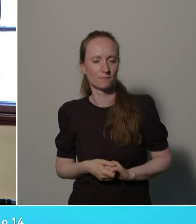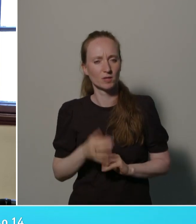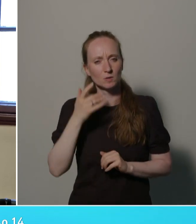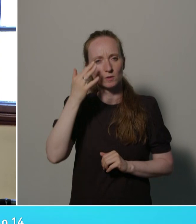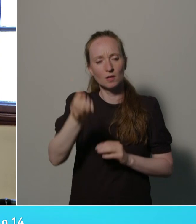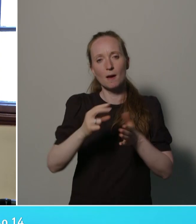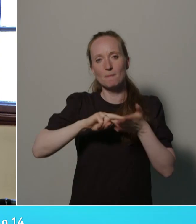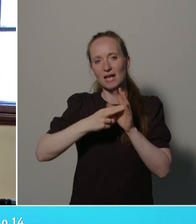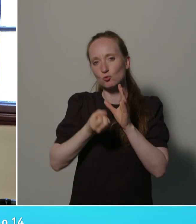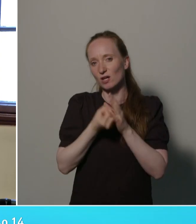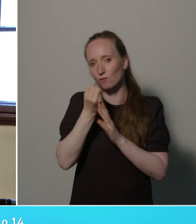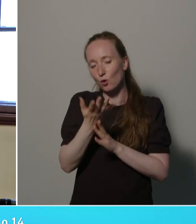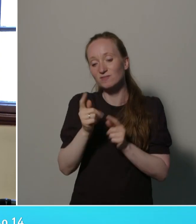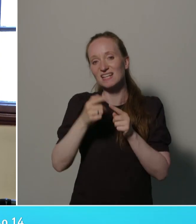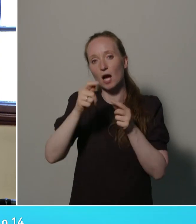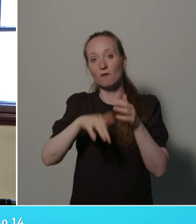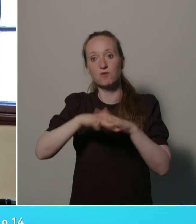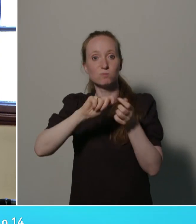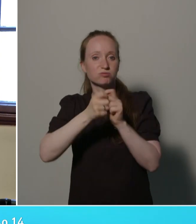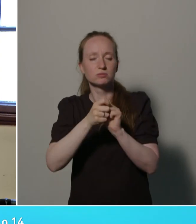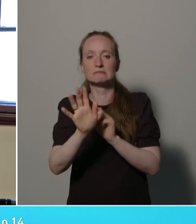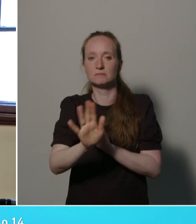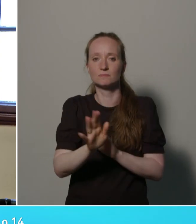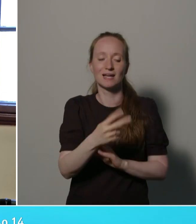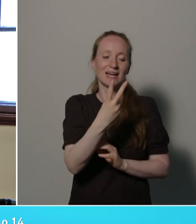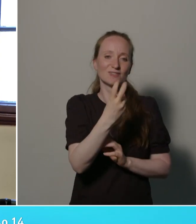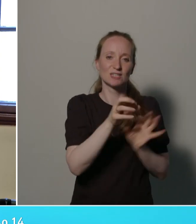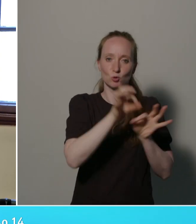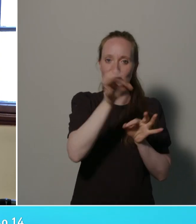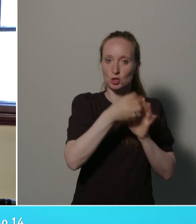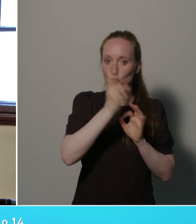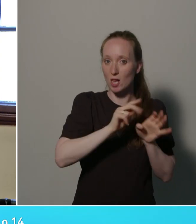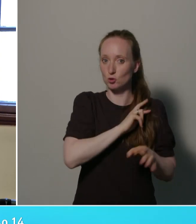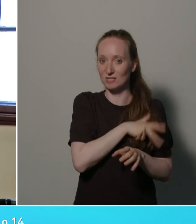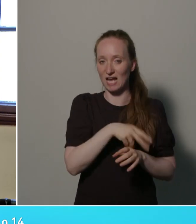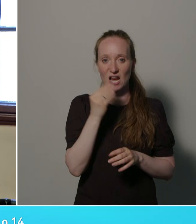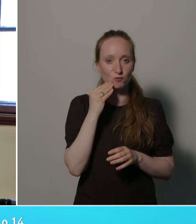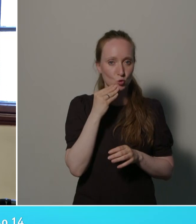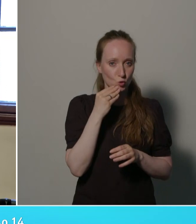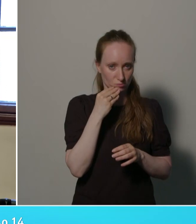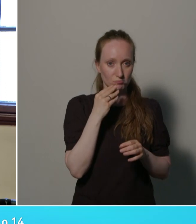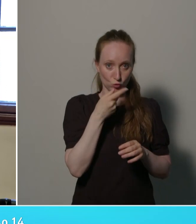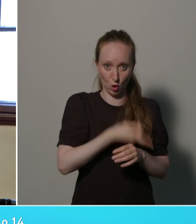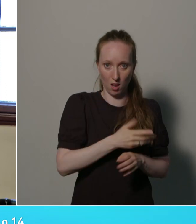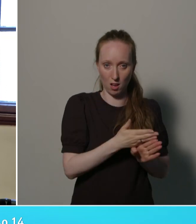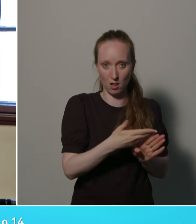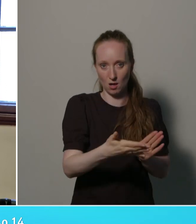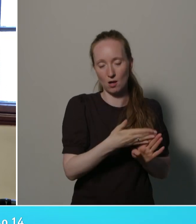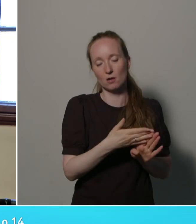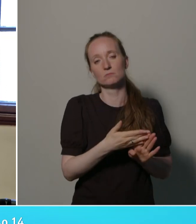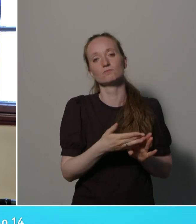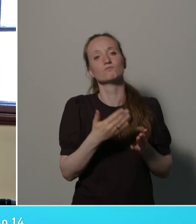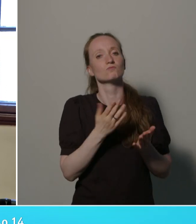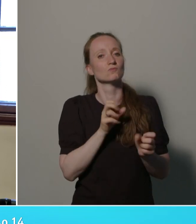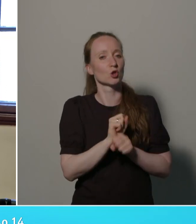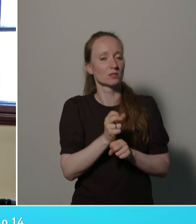Planungsentwurf. Und ja, auch wenn 20% Sozialwohnungsanteil vorgesehen sind, bleibt natürlich noch zu hoffen oder noch